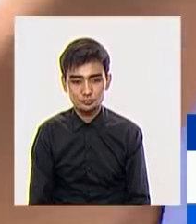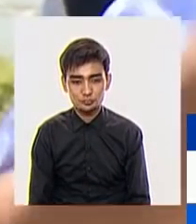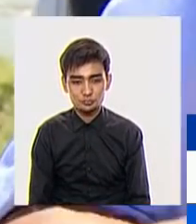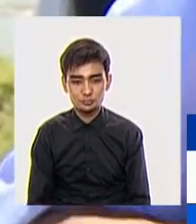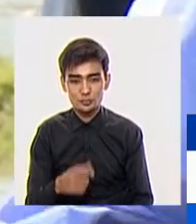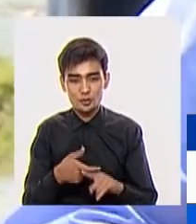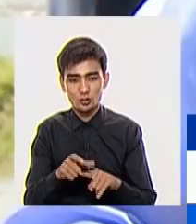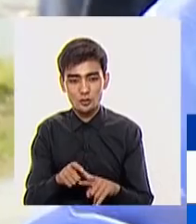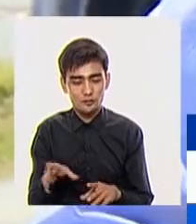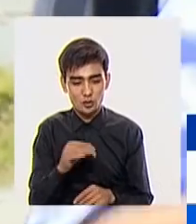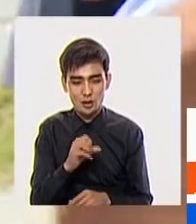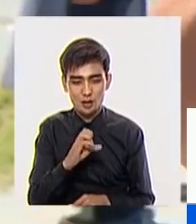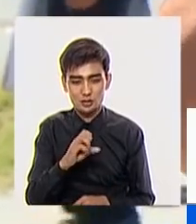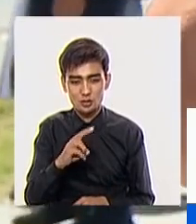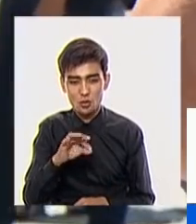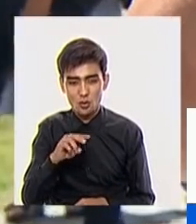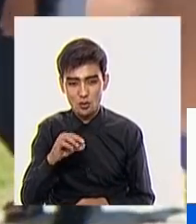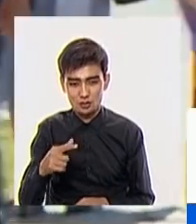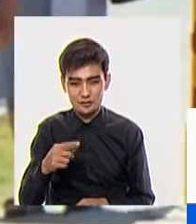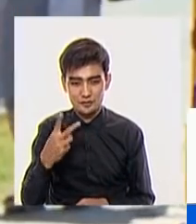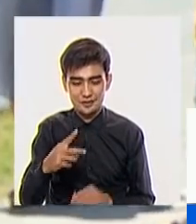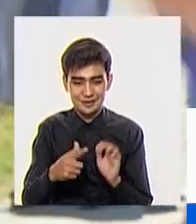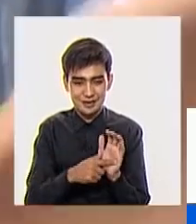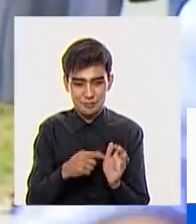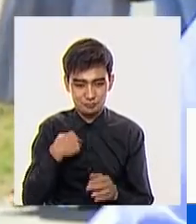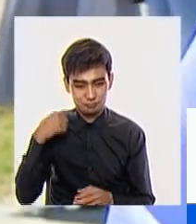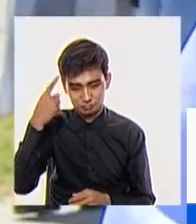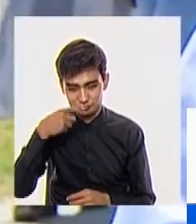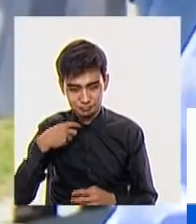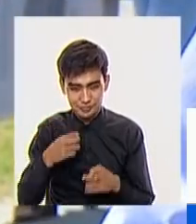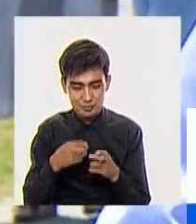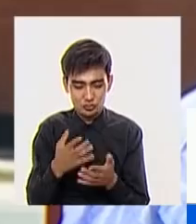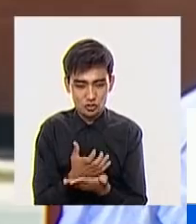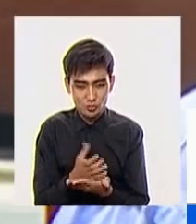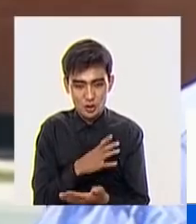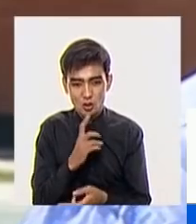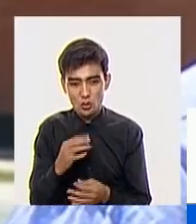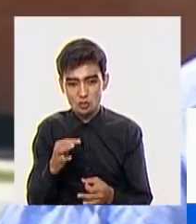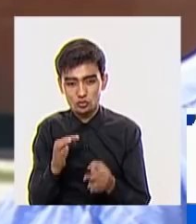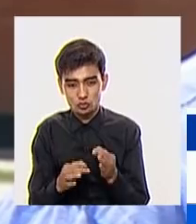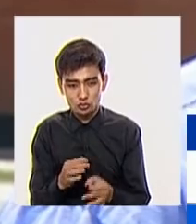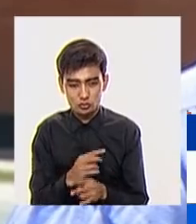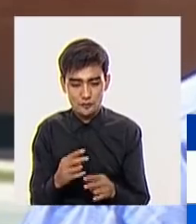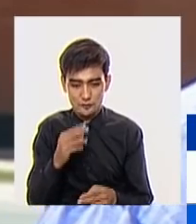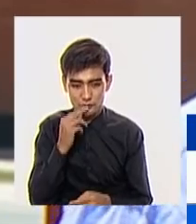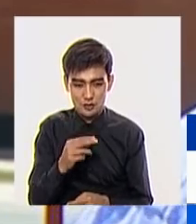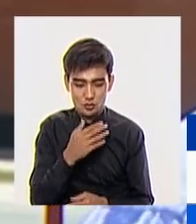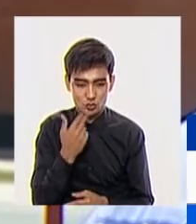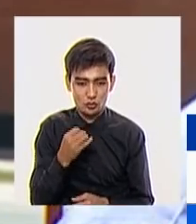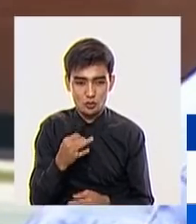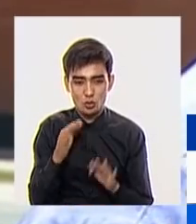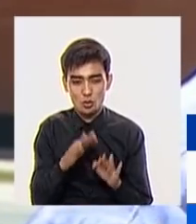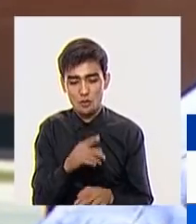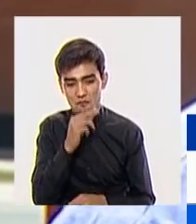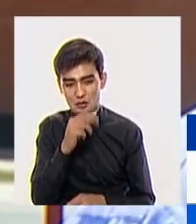Это все у меня осколки. Всего 27 осколков у меня нашли. Но тем не менее, суд никакой компенсации не присудил. Только вынесли